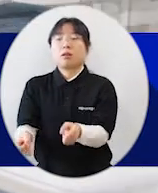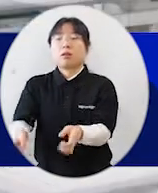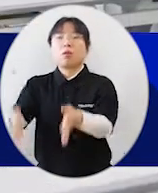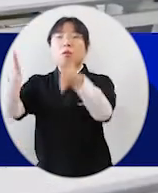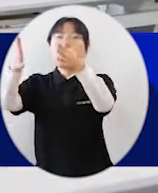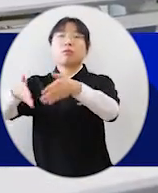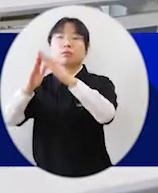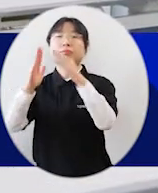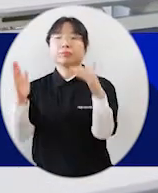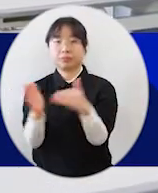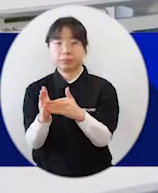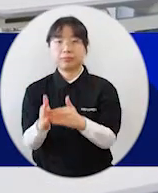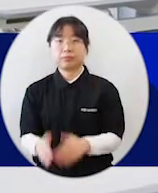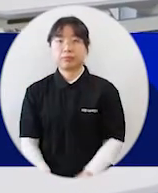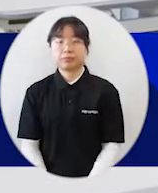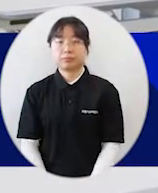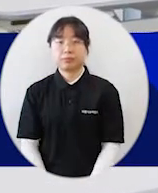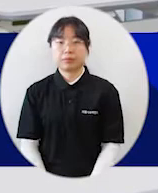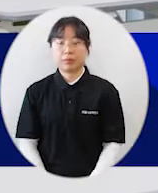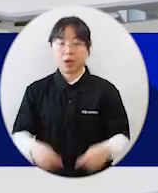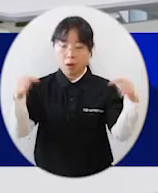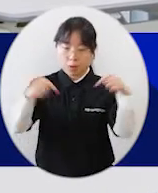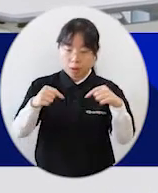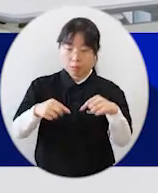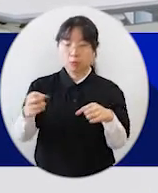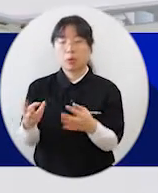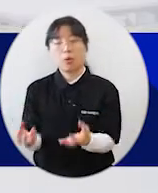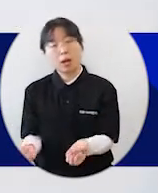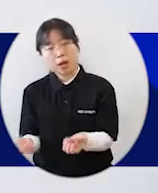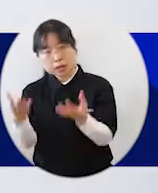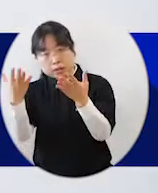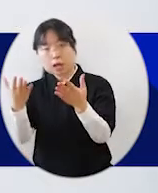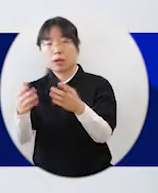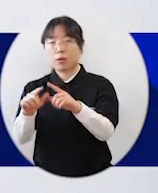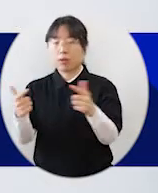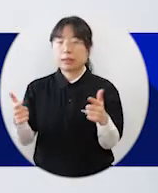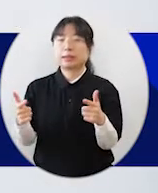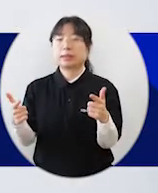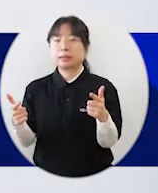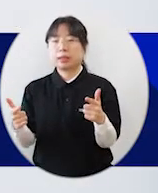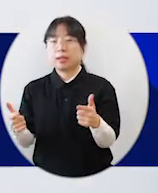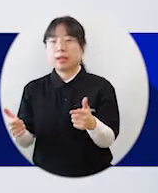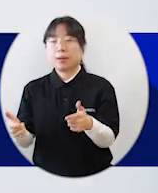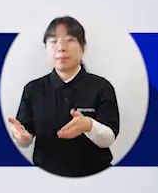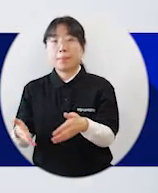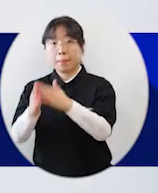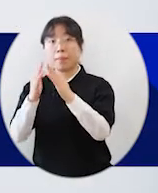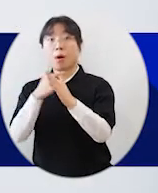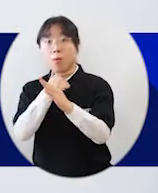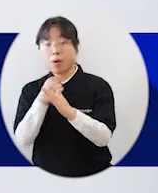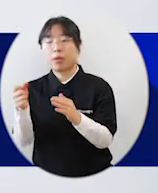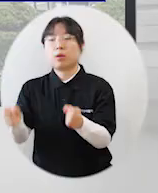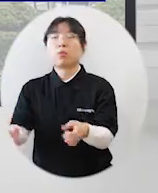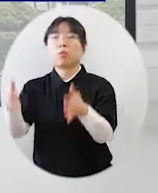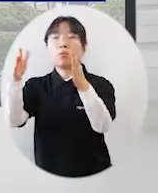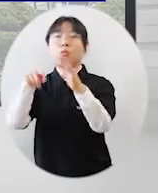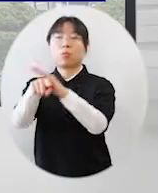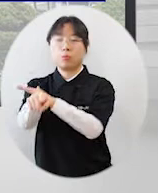주거는 물론 커뮤니티 공간과 외부 행사를 위한 공간을 함께 마련해 초 일송 을 느꼈습니다